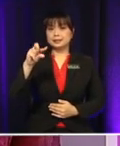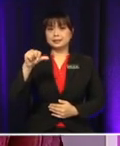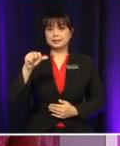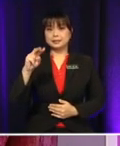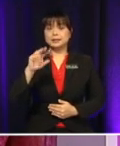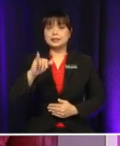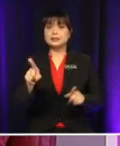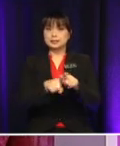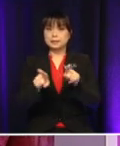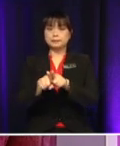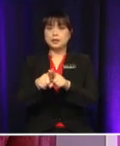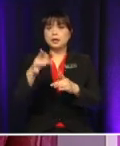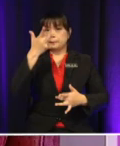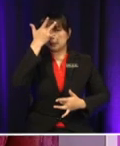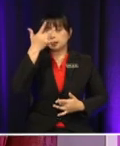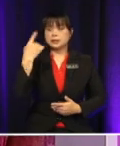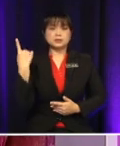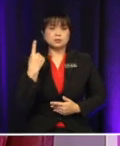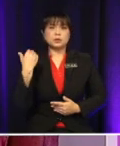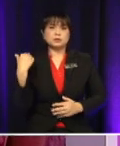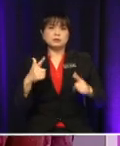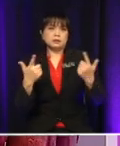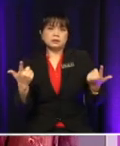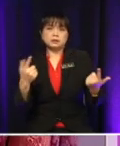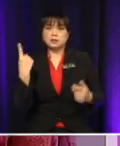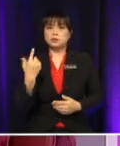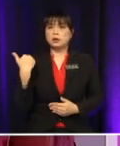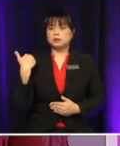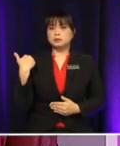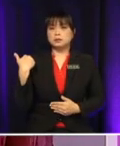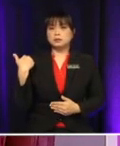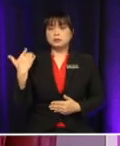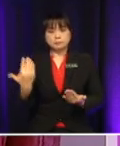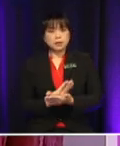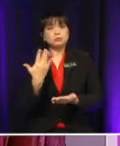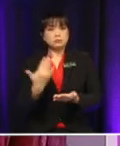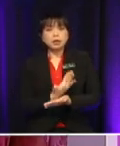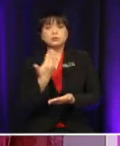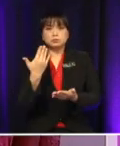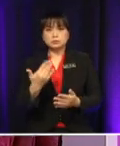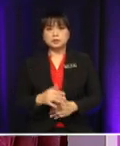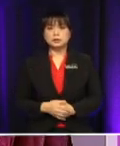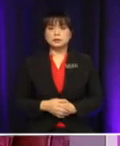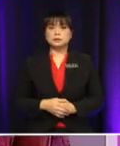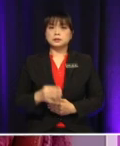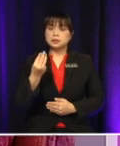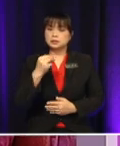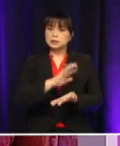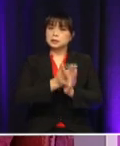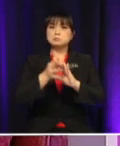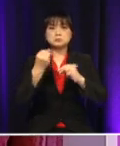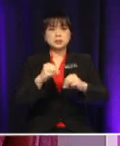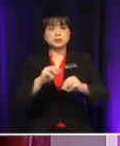kan dia macam-macam always ada yang benda-benda yang baru apabila dia itu mereka tidak berupaya untuk melawannya